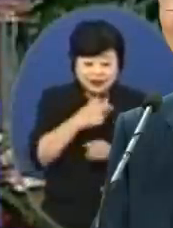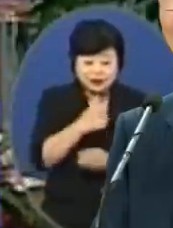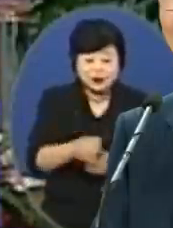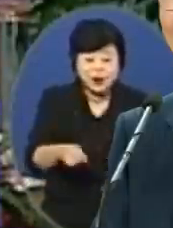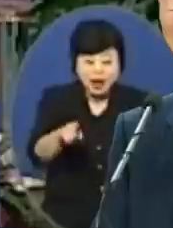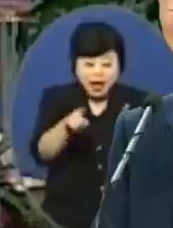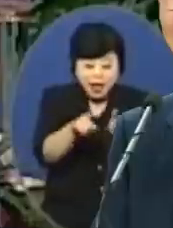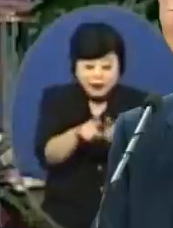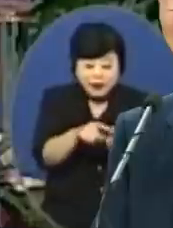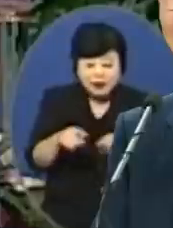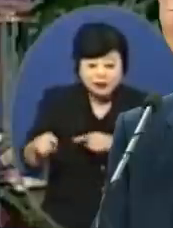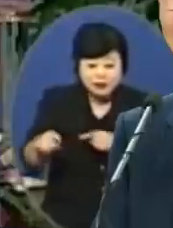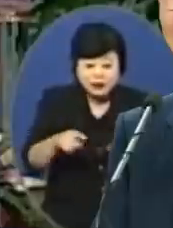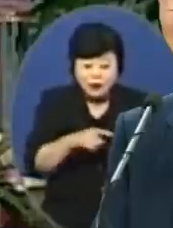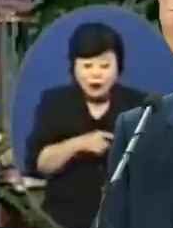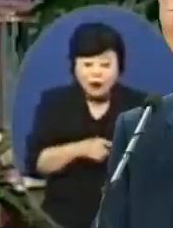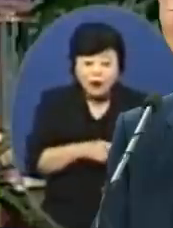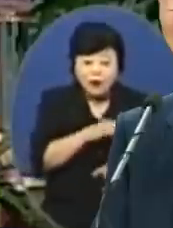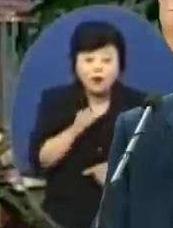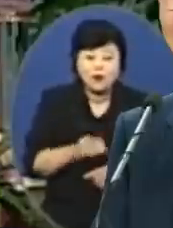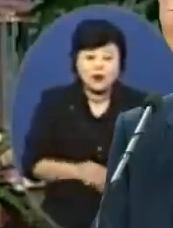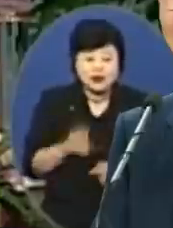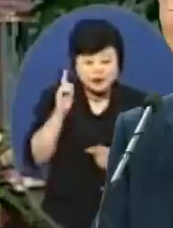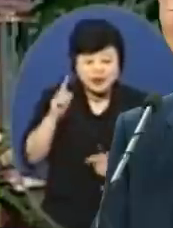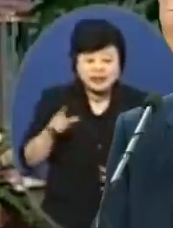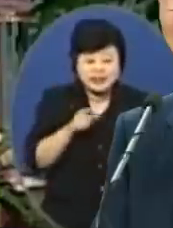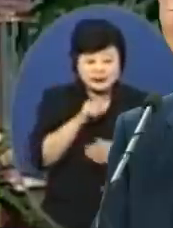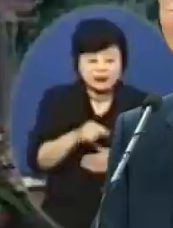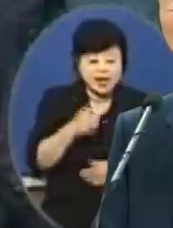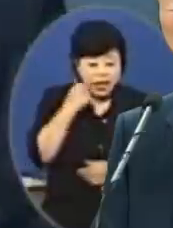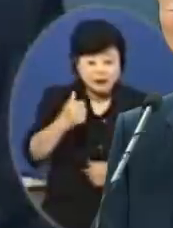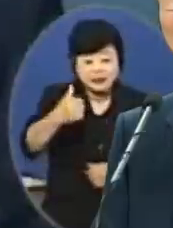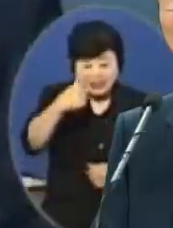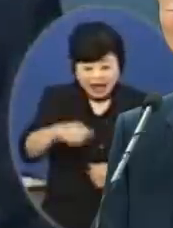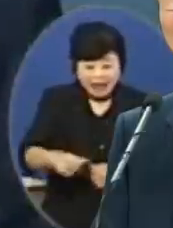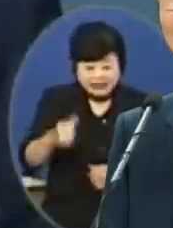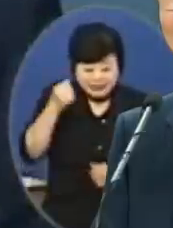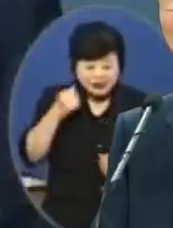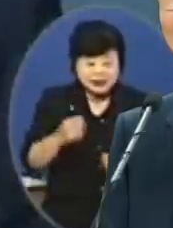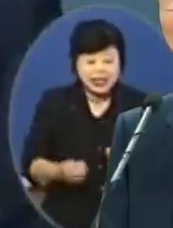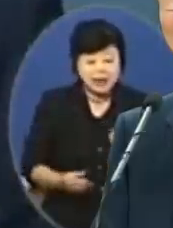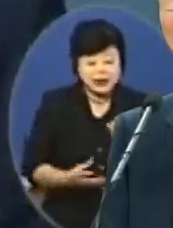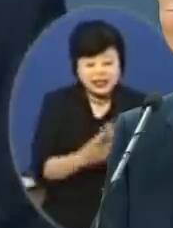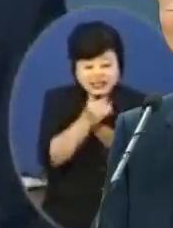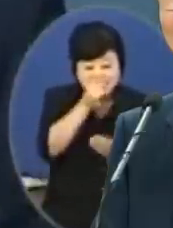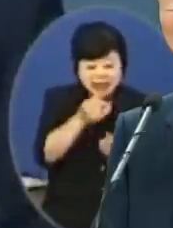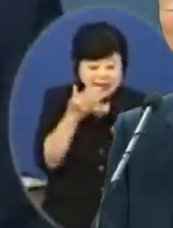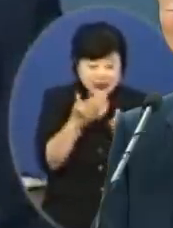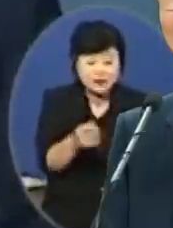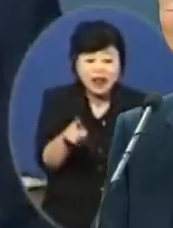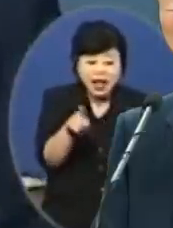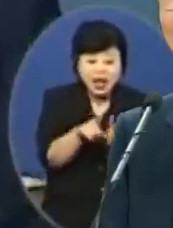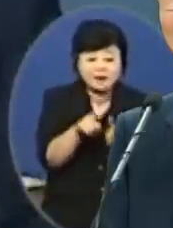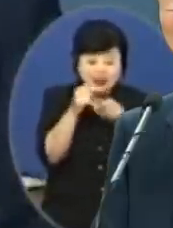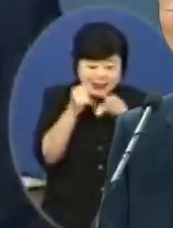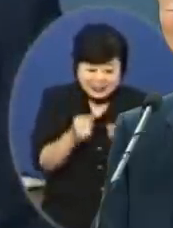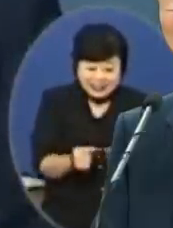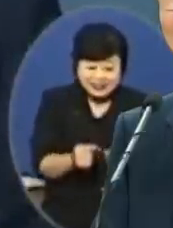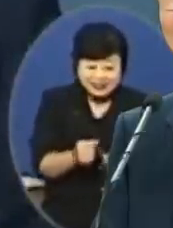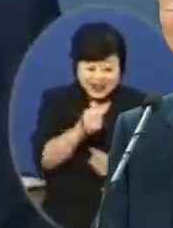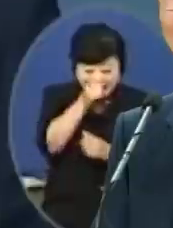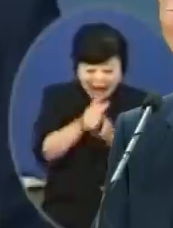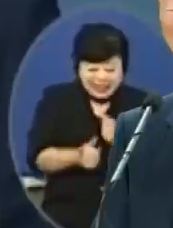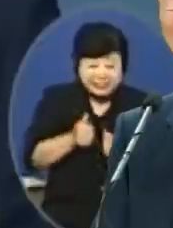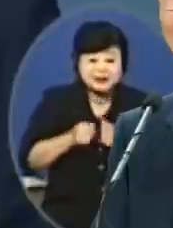더불어 누림이라. 우리의 매일매일의 생활이 아버지와 아들과 성령 삼위일체 하나님과 함께 사는 것이 하나님의